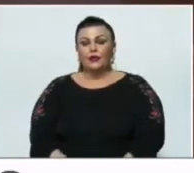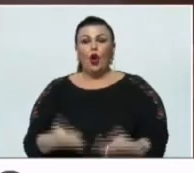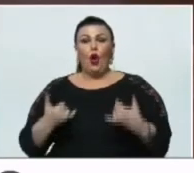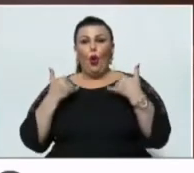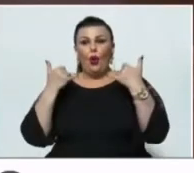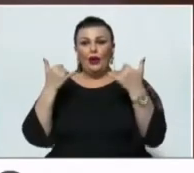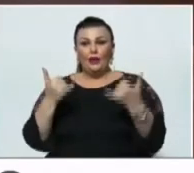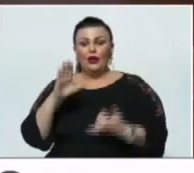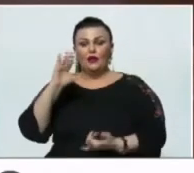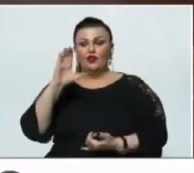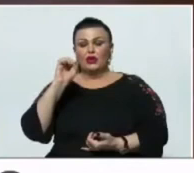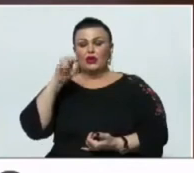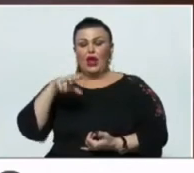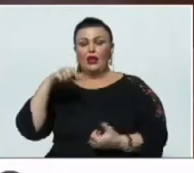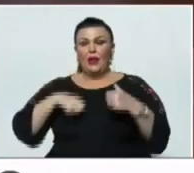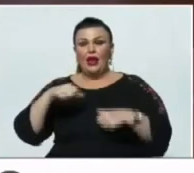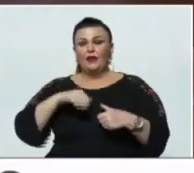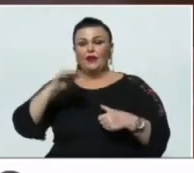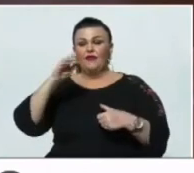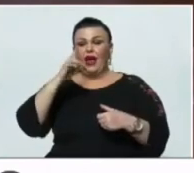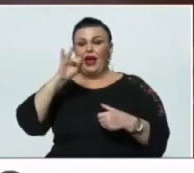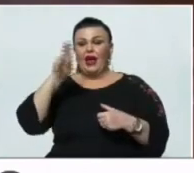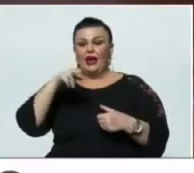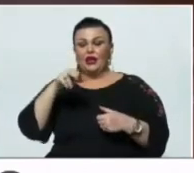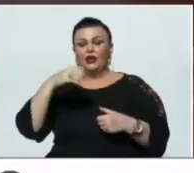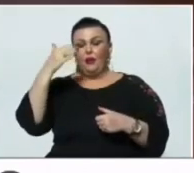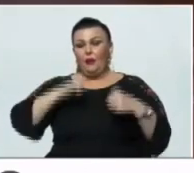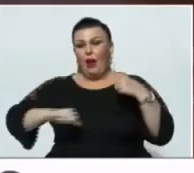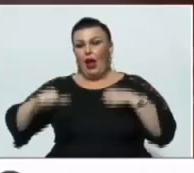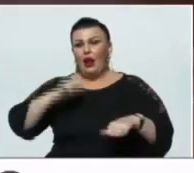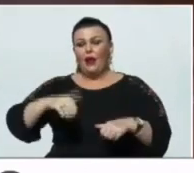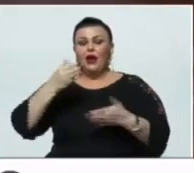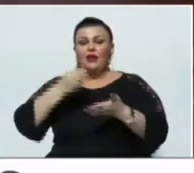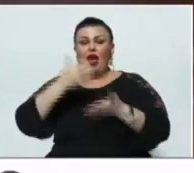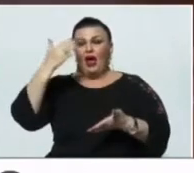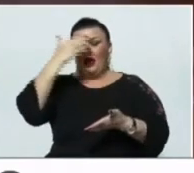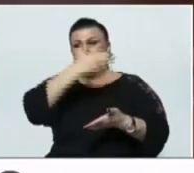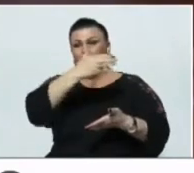Hörmətli Vüsal müəllim, hörmətli Fərid müəllim və dəyərli tədbir iştirakçıları, hər birinizi salamlayıram.